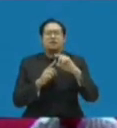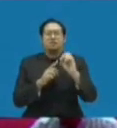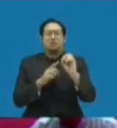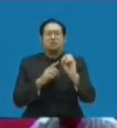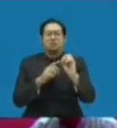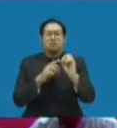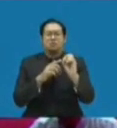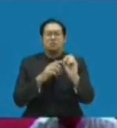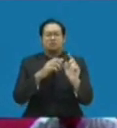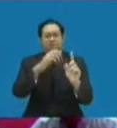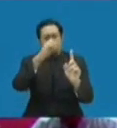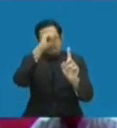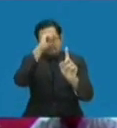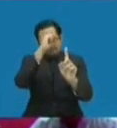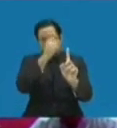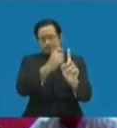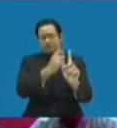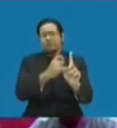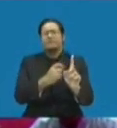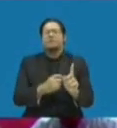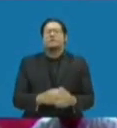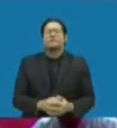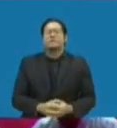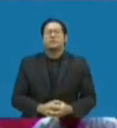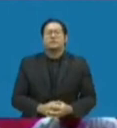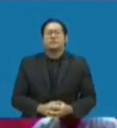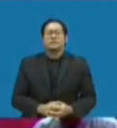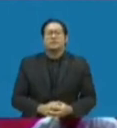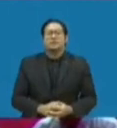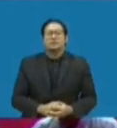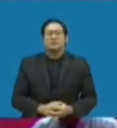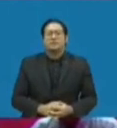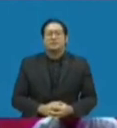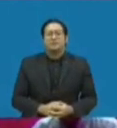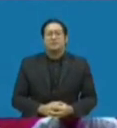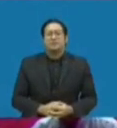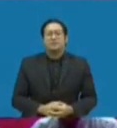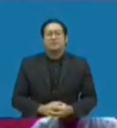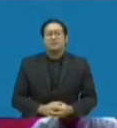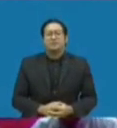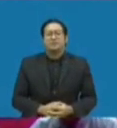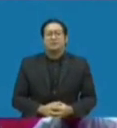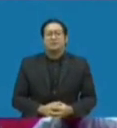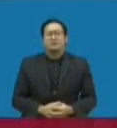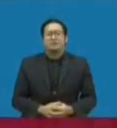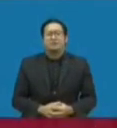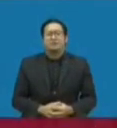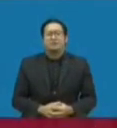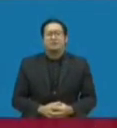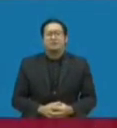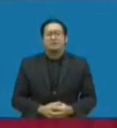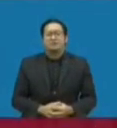Halo Profesor ukuran S Haji Muhammad Tito karena karnavian Ma PHD